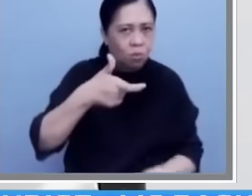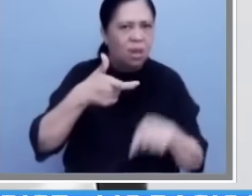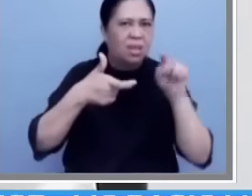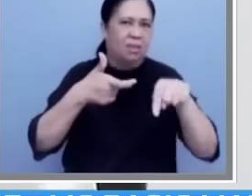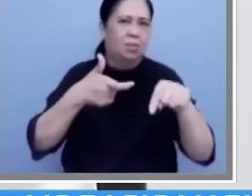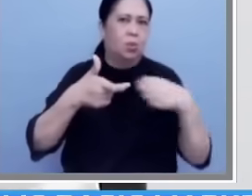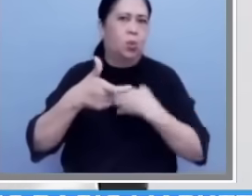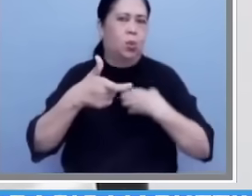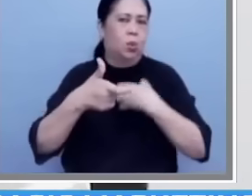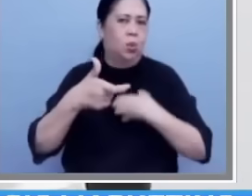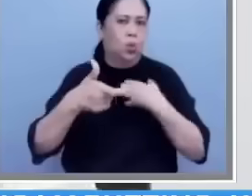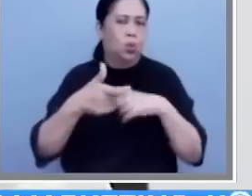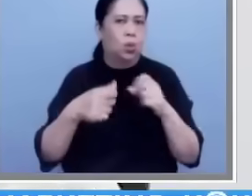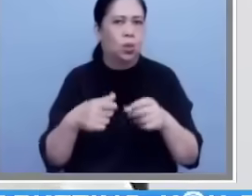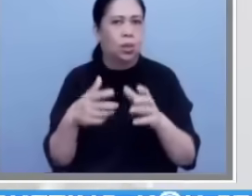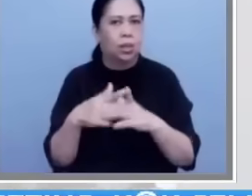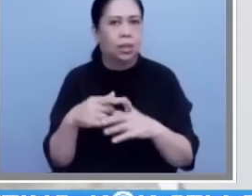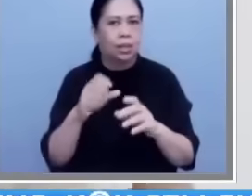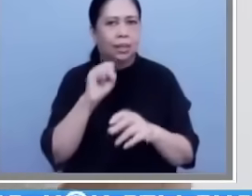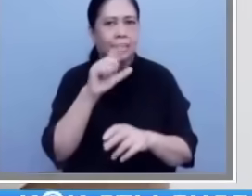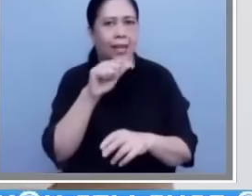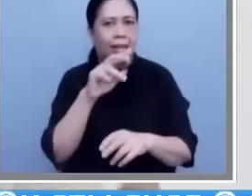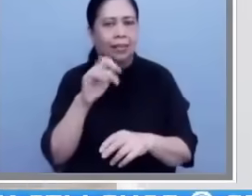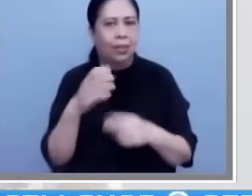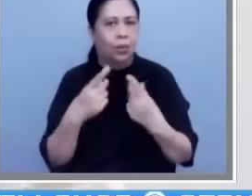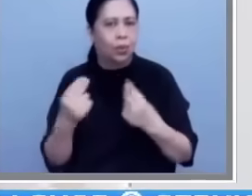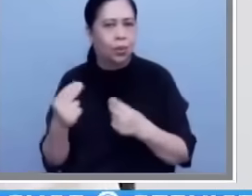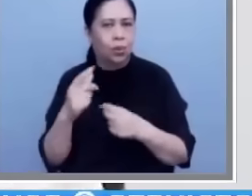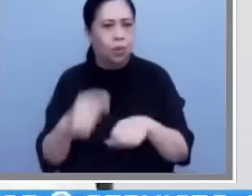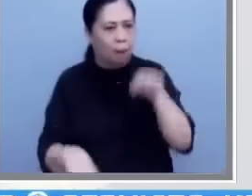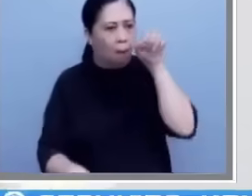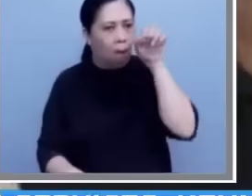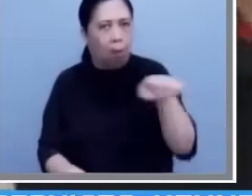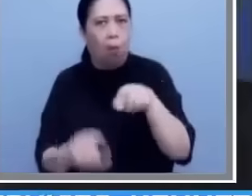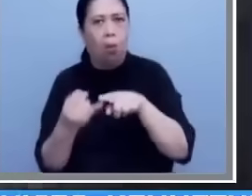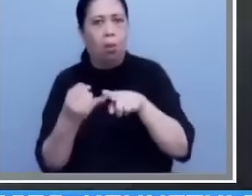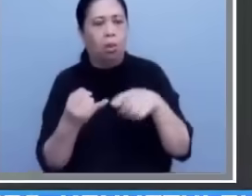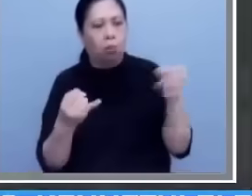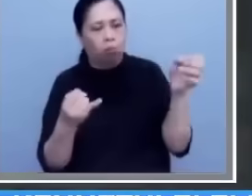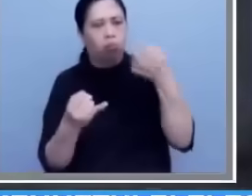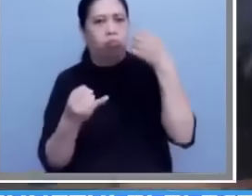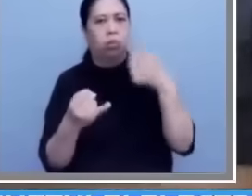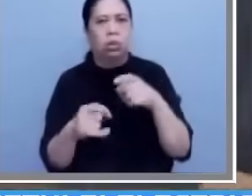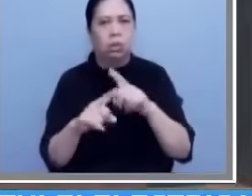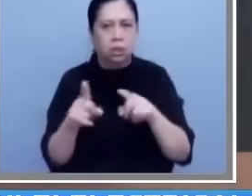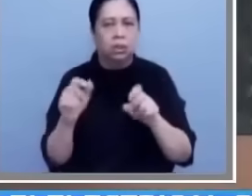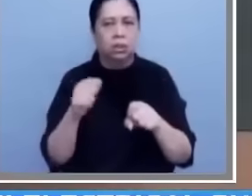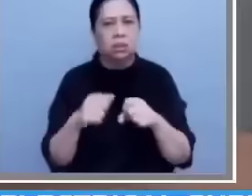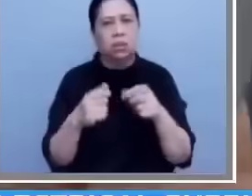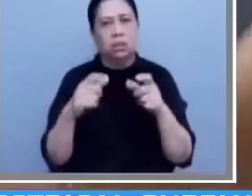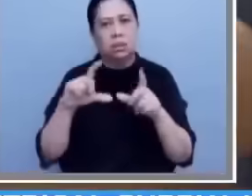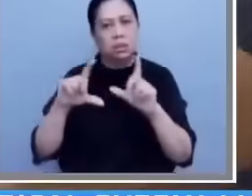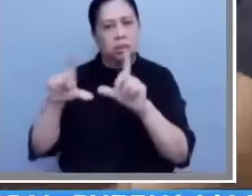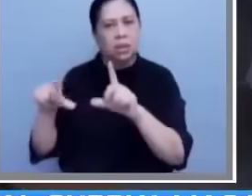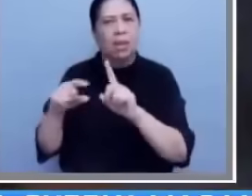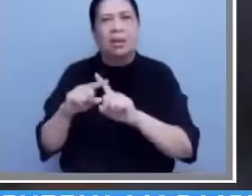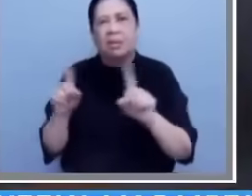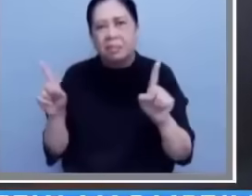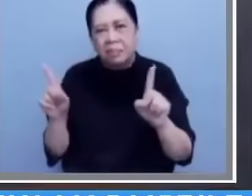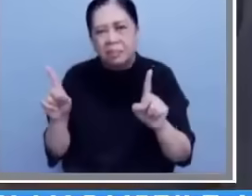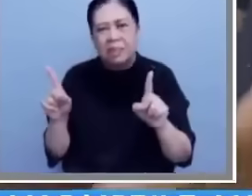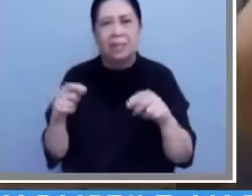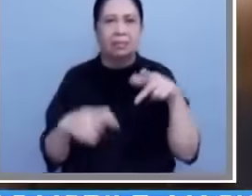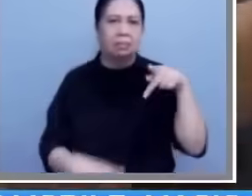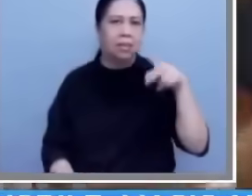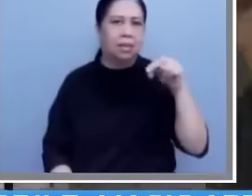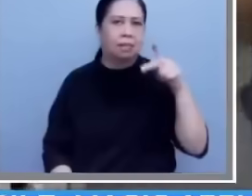possibly yung slander by deed, siya po ay binatukan at iba pa pong kaso na po pwede po natin ikaso. But ang PNP po ay